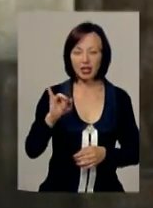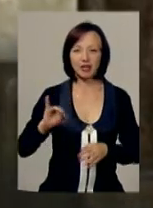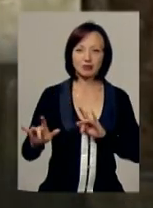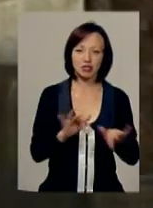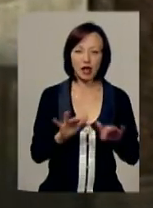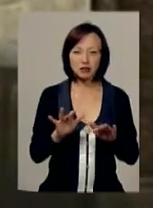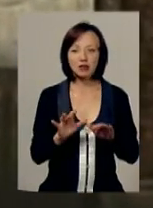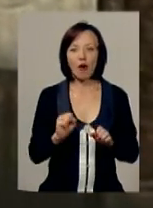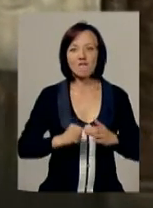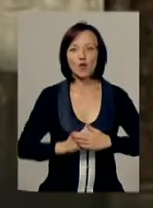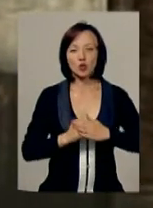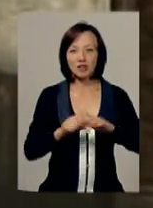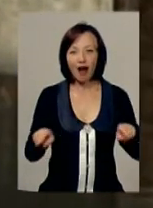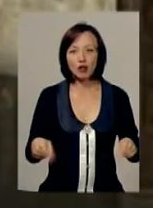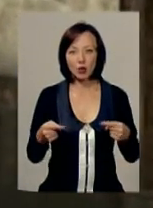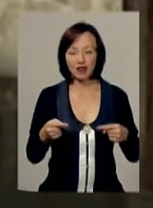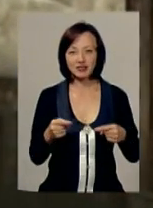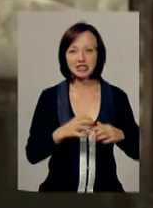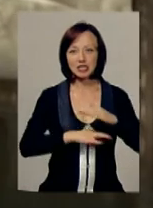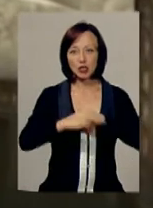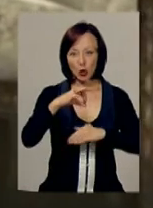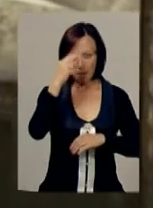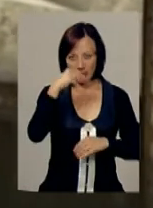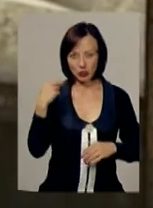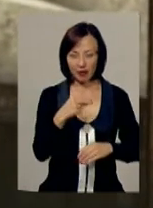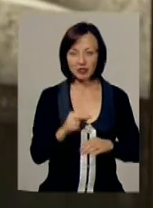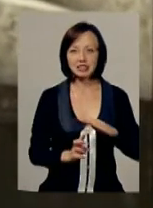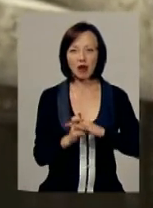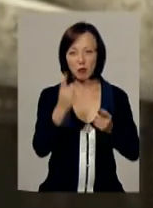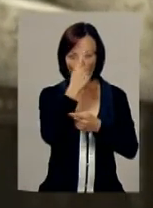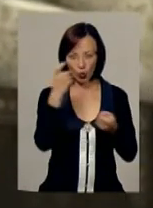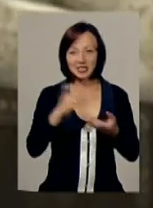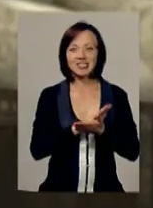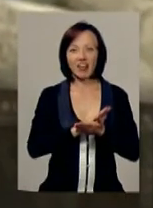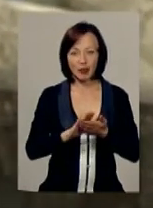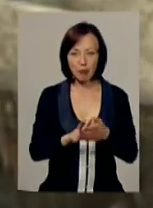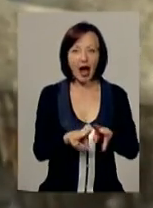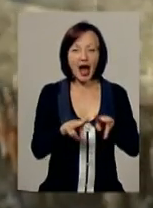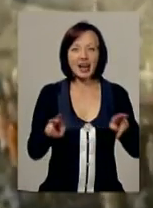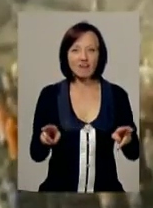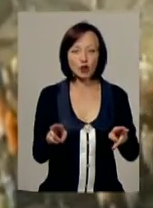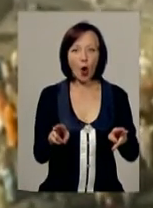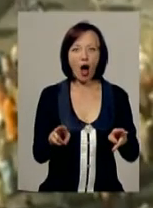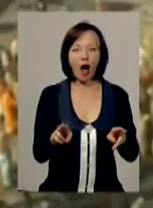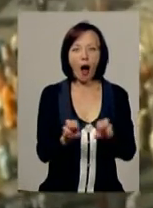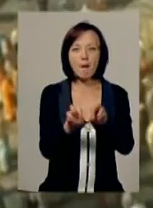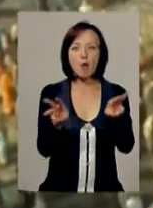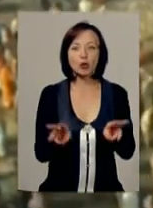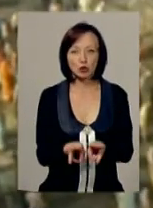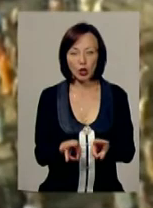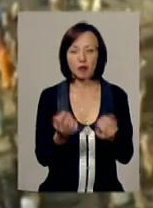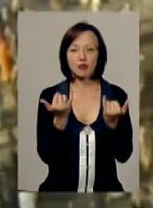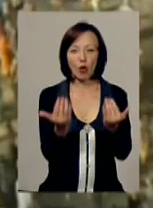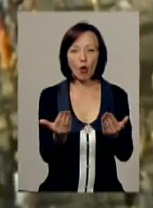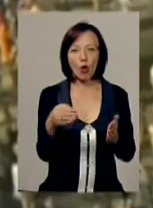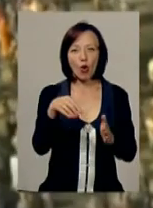Східної православної церкви. Він серед перших у православ'ї, хто був проголошений не просто святим, але рівноапостольним. Бо його роль у поширенні вчення